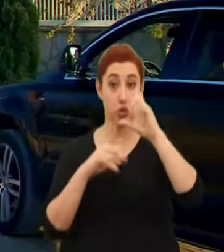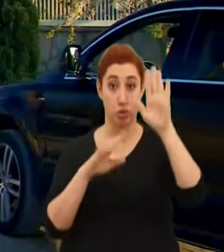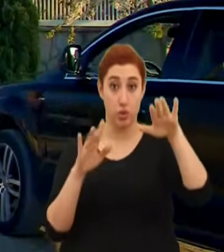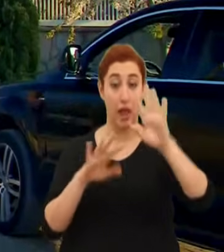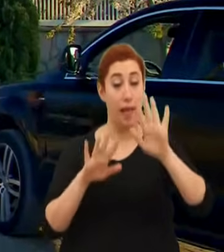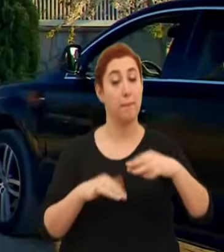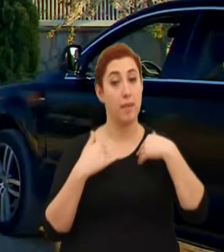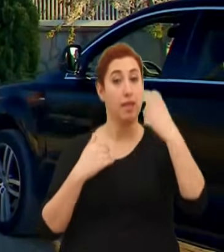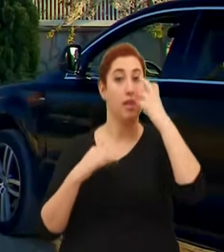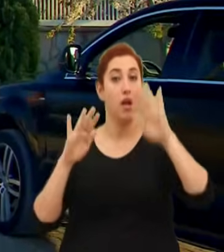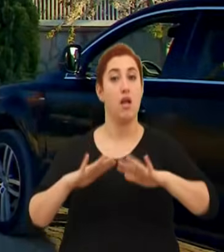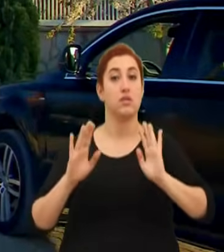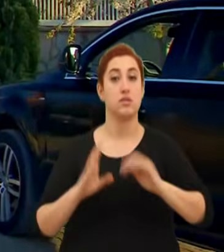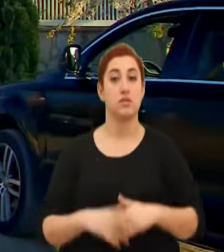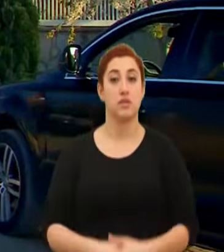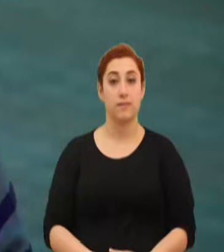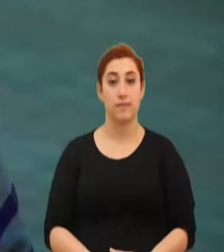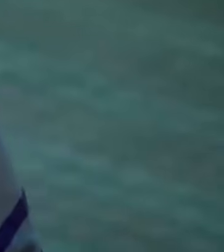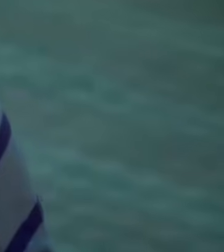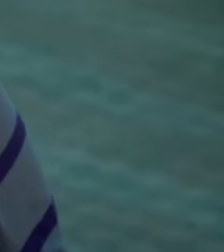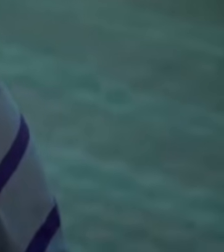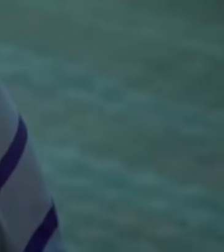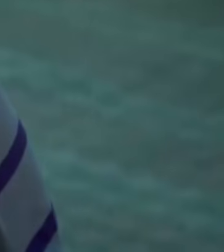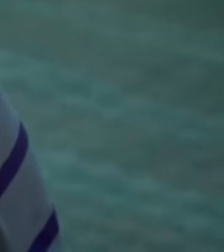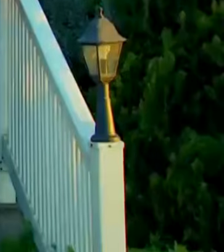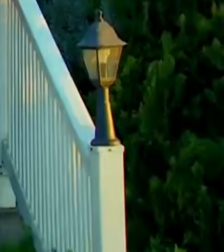bendeyiz. Hep bendeyiz. Bende kal Şükrü.